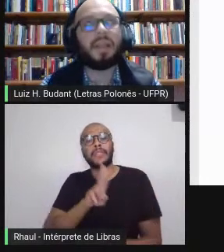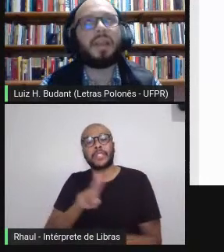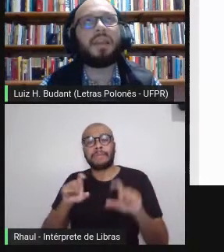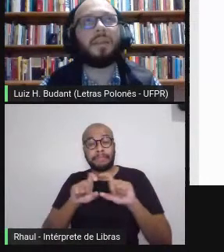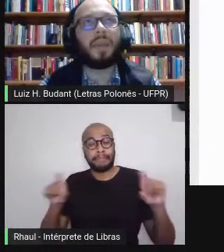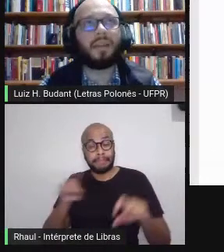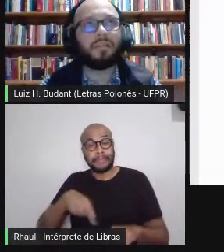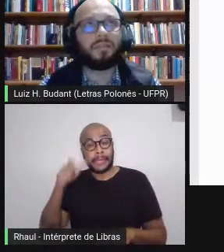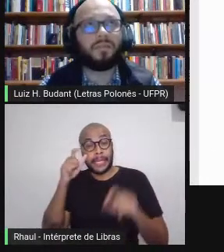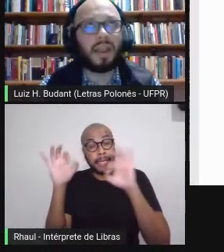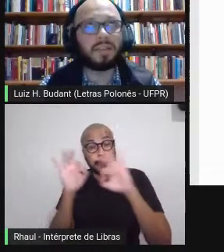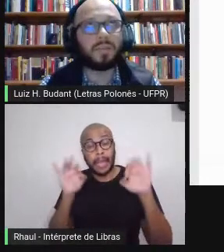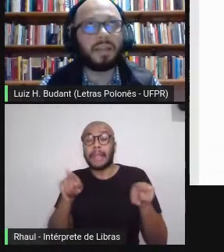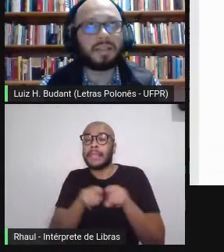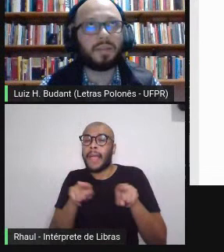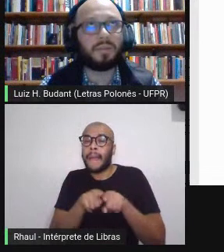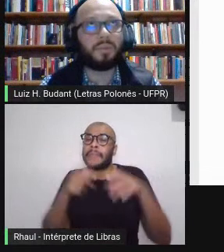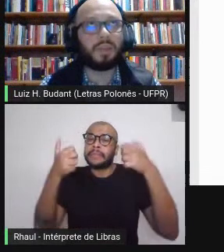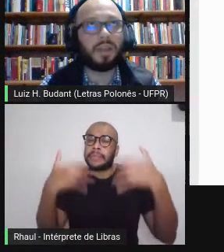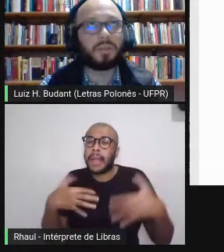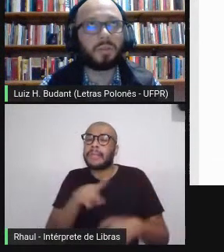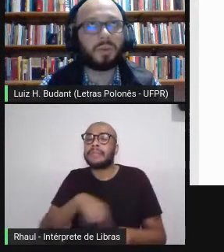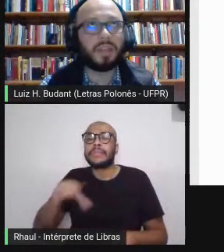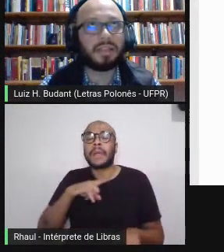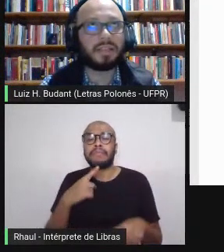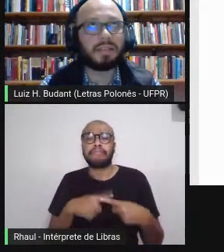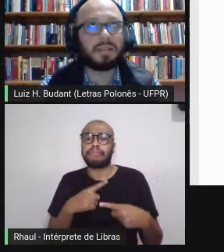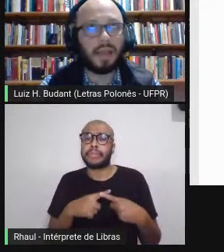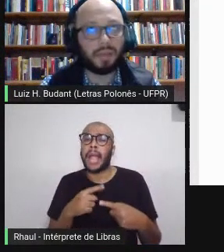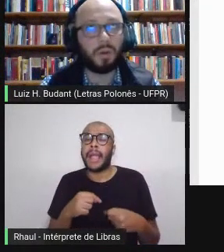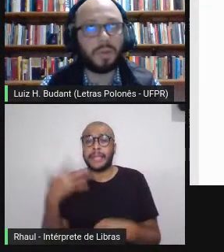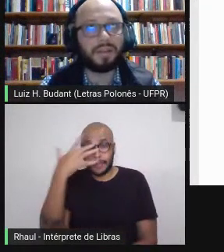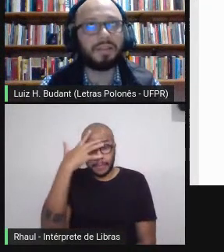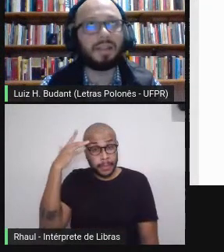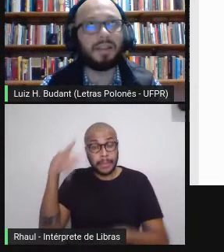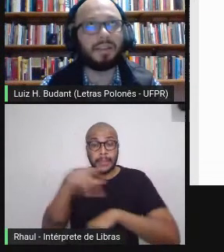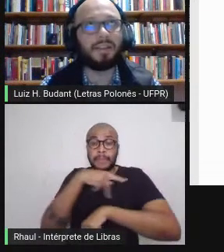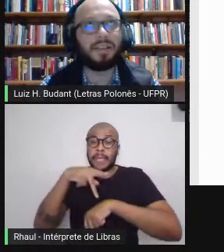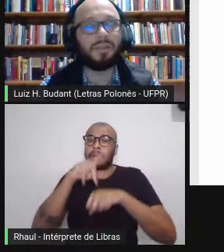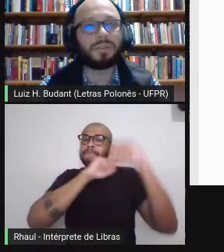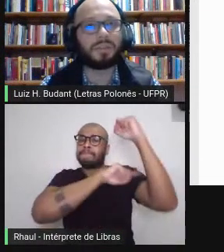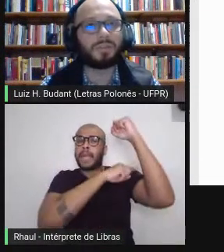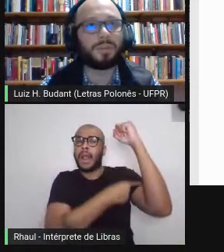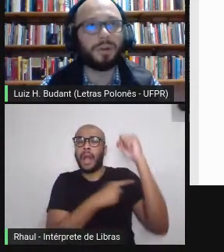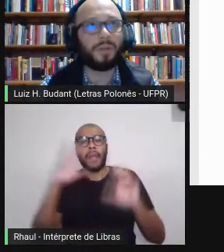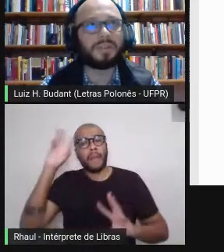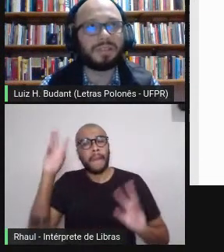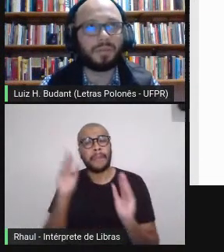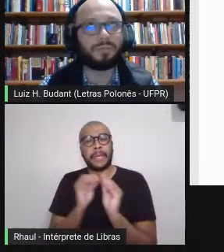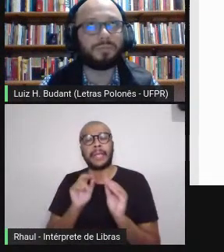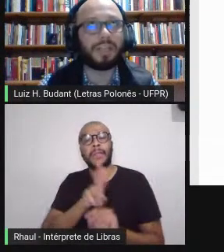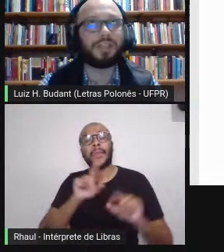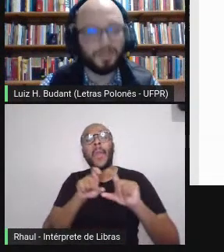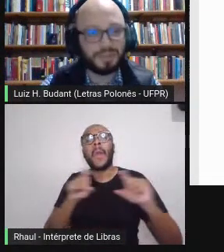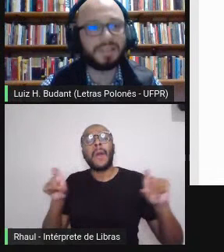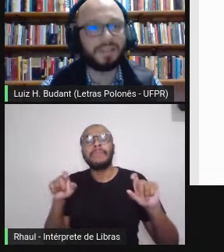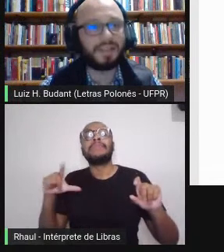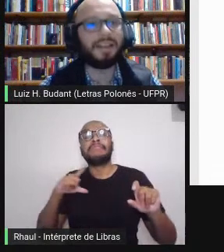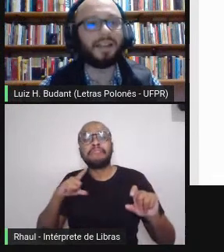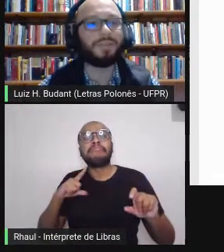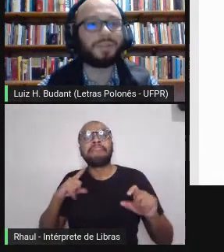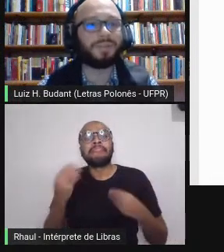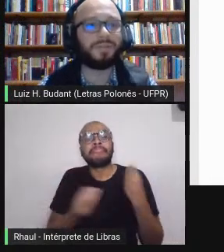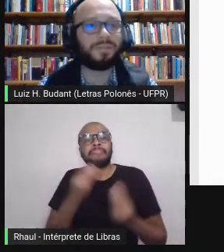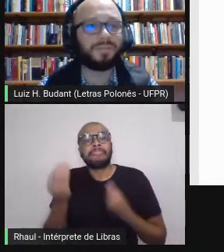sobrenomes e também falar sobre a questão de por que os poloneses atualmente entendem que os seus sobrenomes estão deixando de